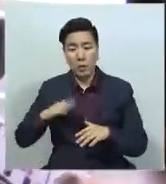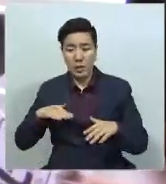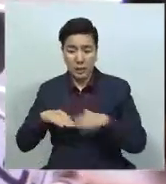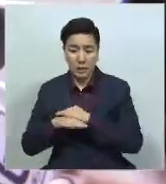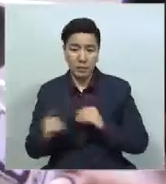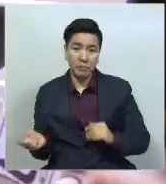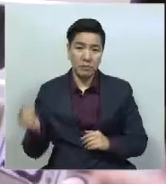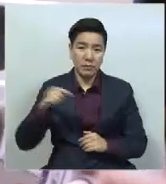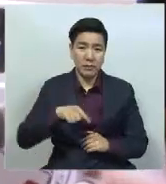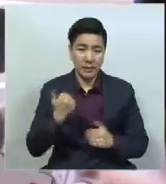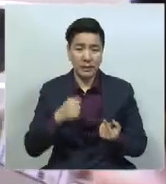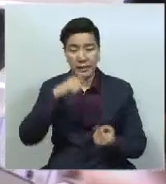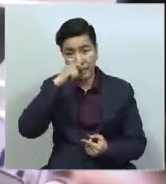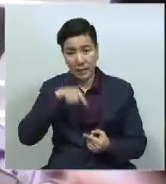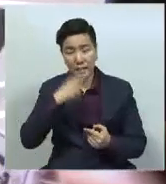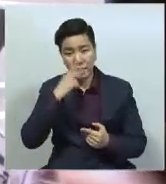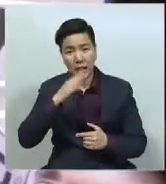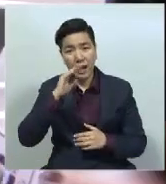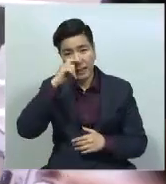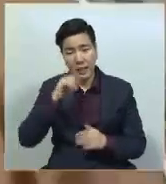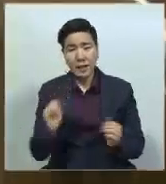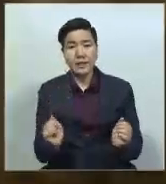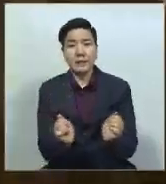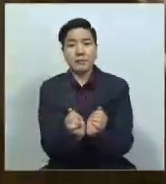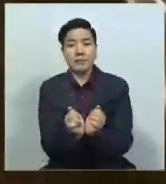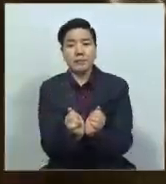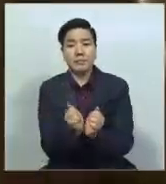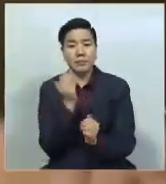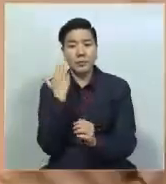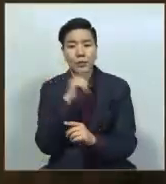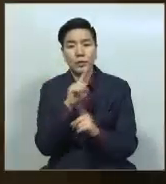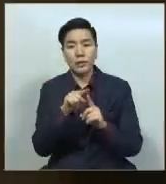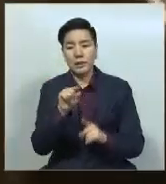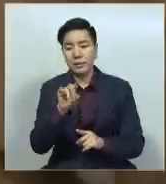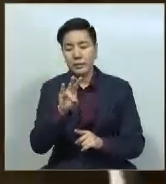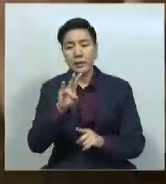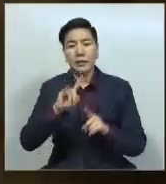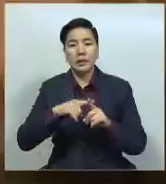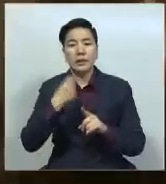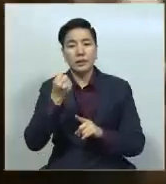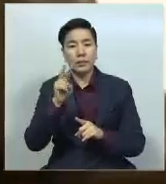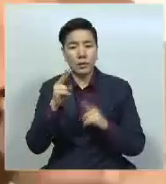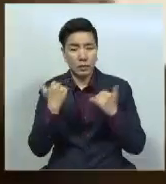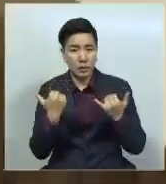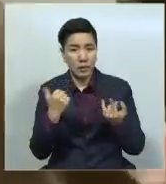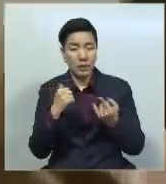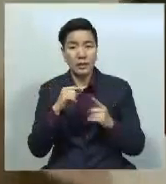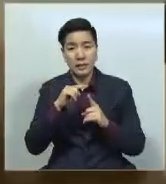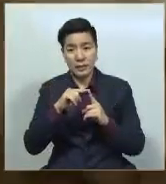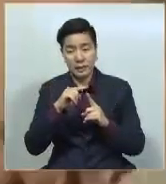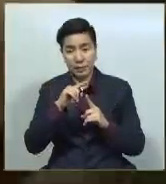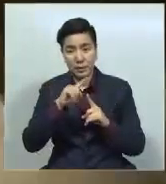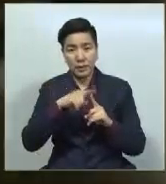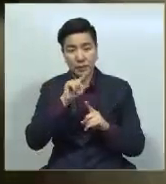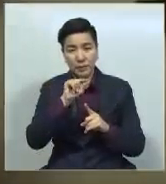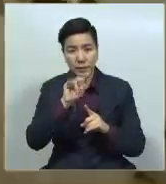ผู้ลี้ภัยจากรัฐบาลออสเตรเลียที่ถูกทางการไทยควบคุมตัวตั้งแต่วันที่27พฤศจิกายนที่ผ่านมาตามหมายจับ